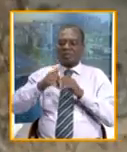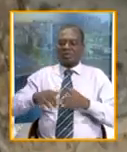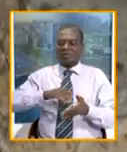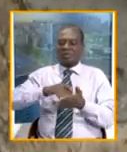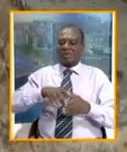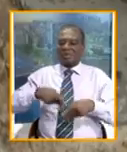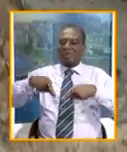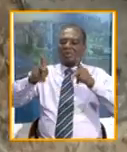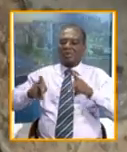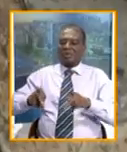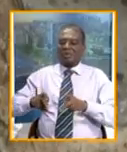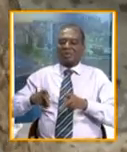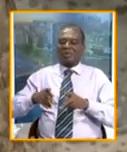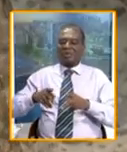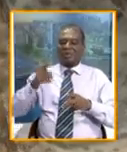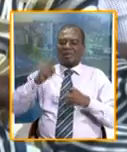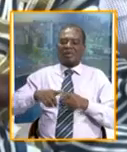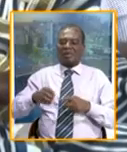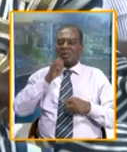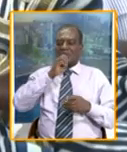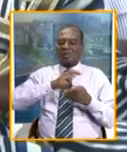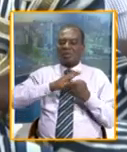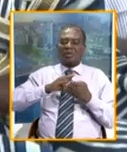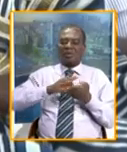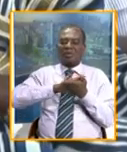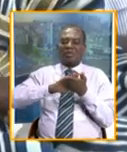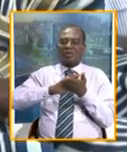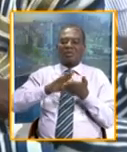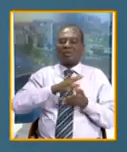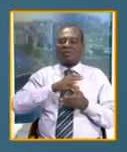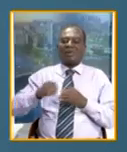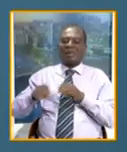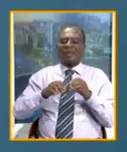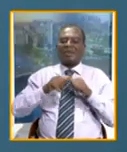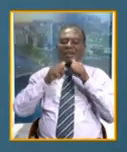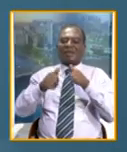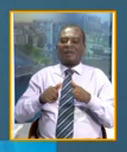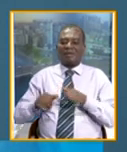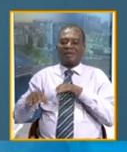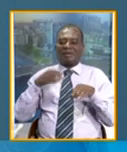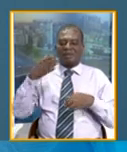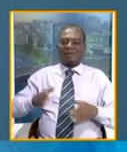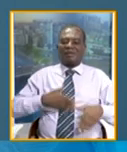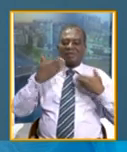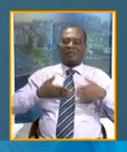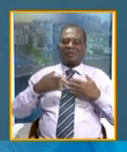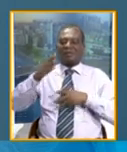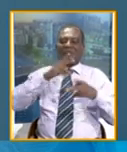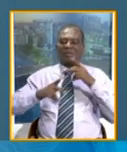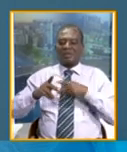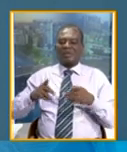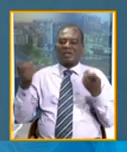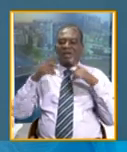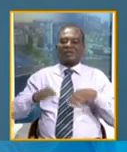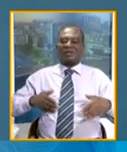leur permettre d'accéder à l'eau potable. Multiplier ce genre de dons fera plaisir aux populations. Et quand elles sont heureuses, les